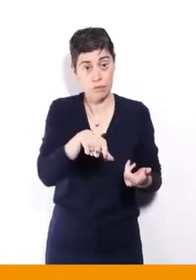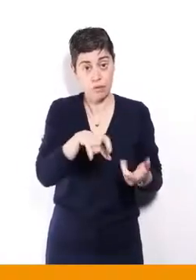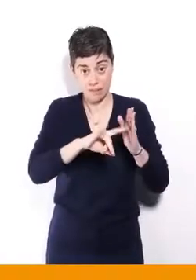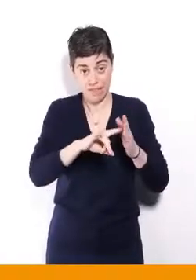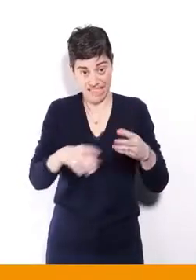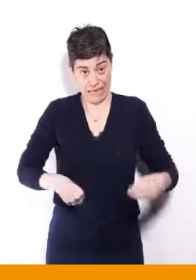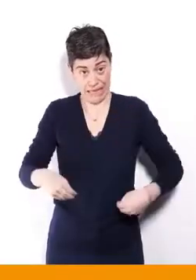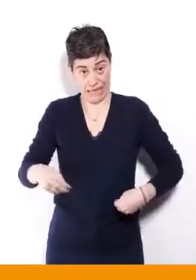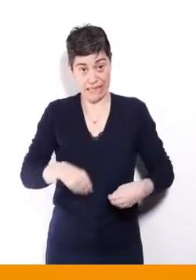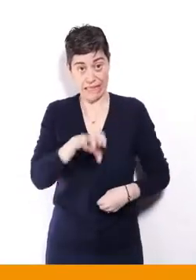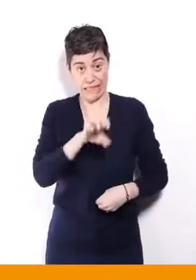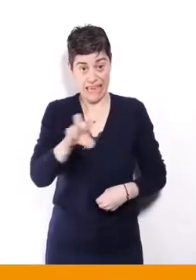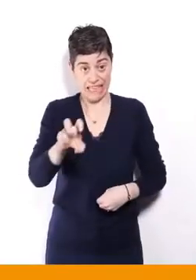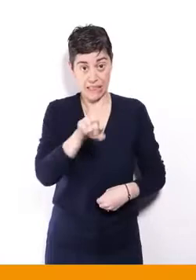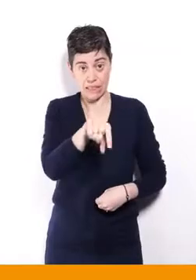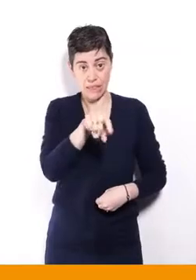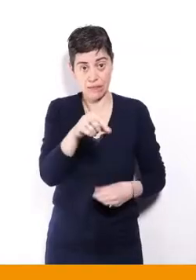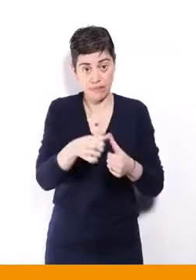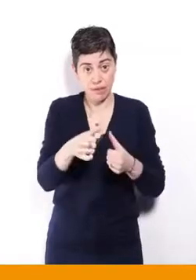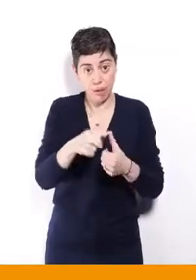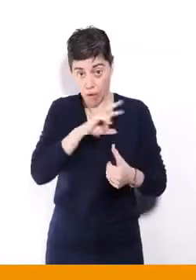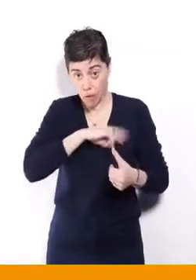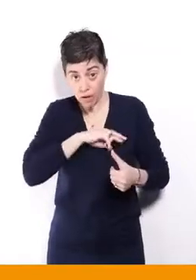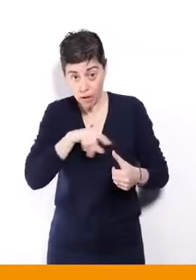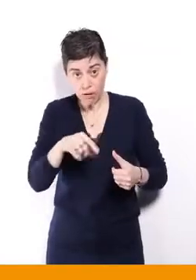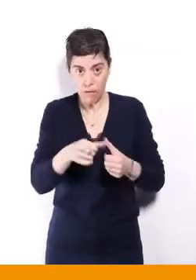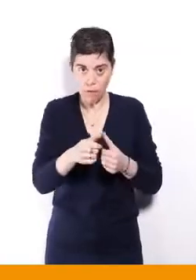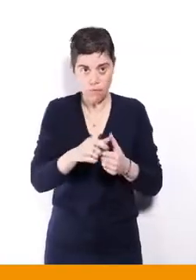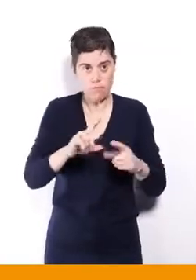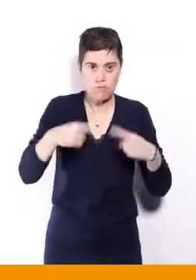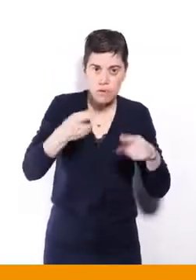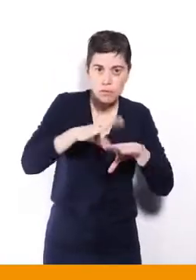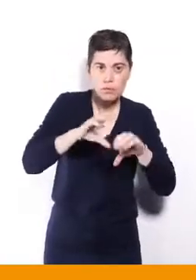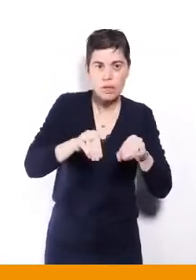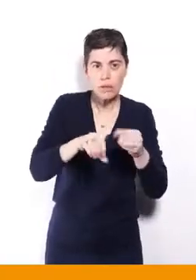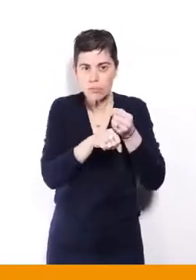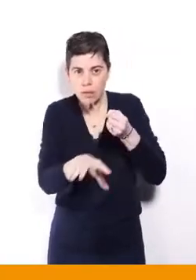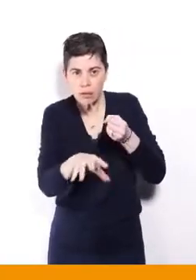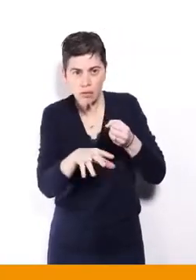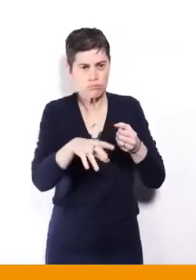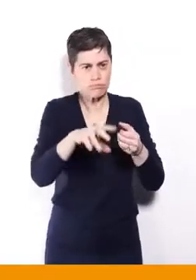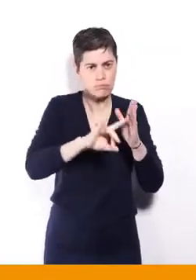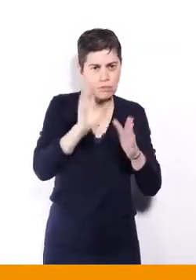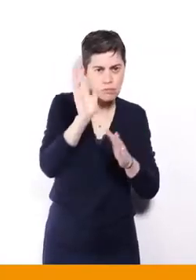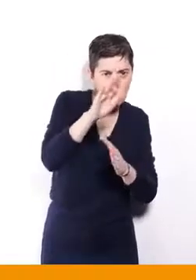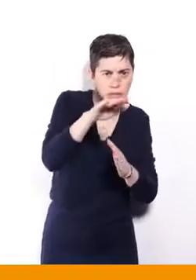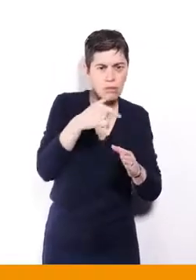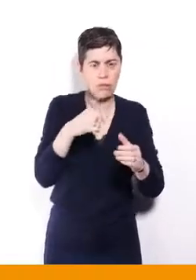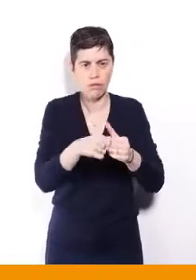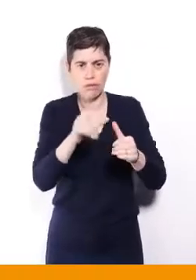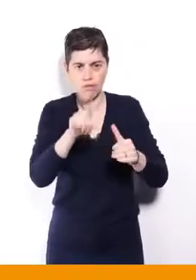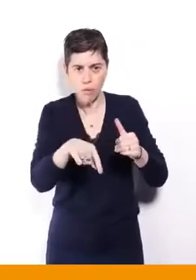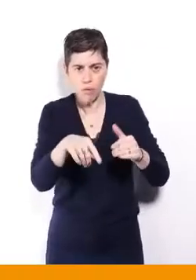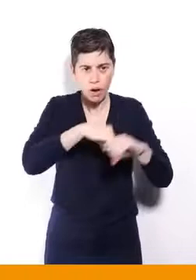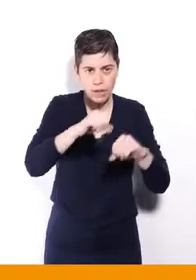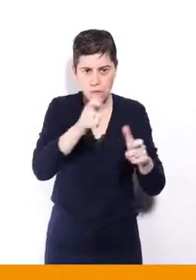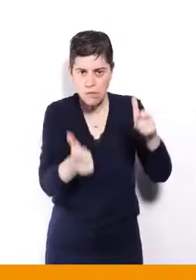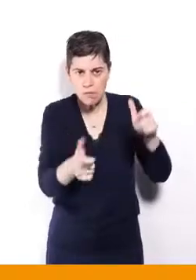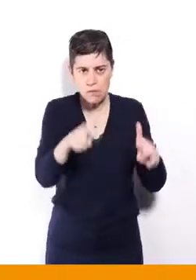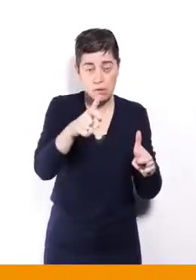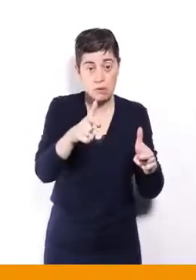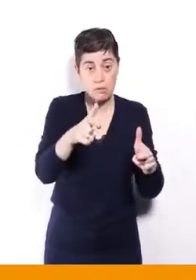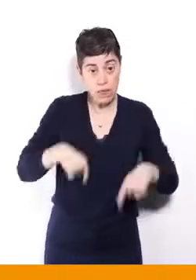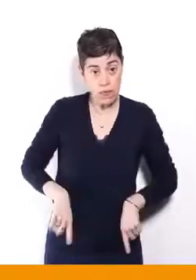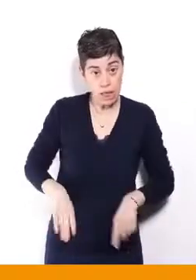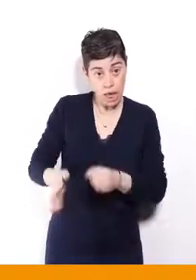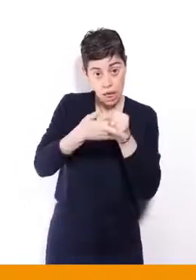MDPH, aille passer du temps à Mayotte pour remettre les choses d'équerre avec l'aide de l'État,